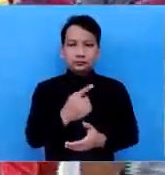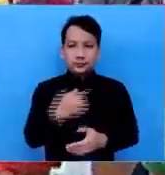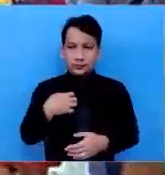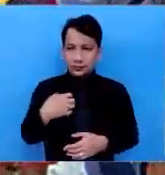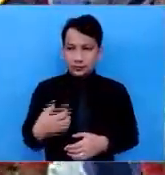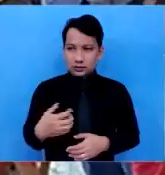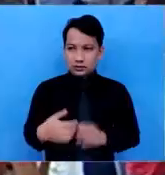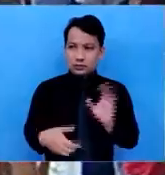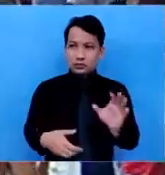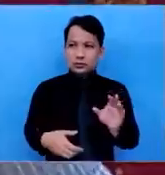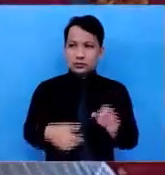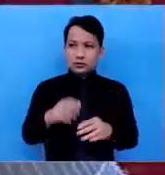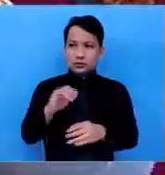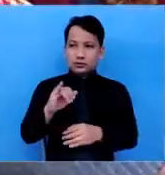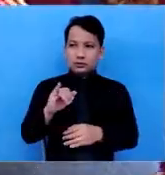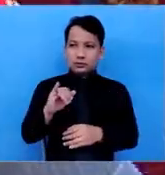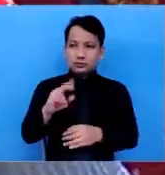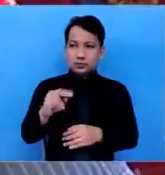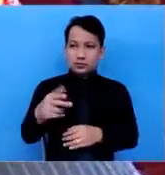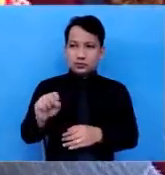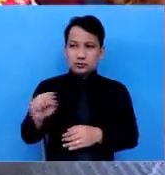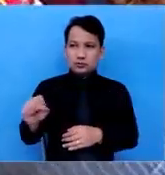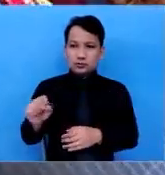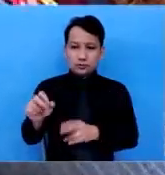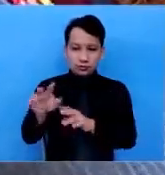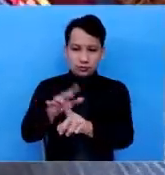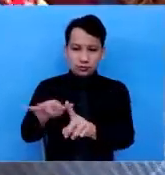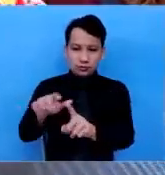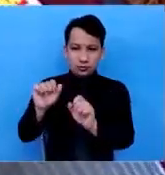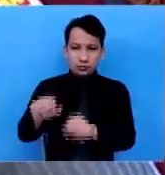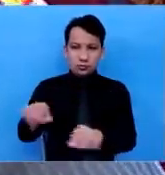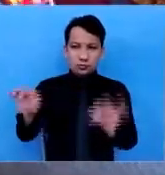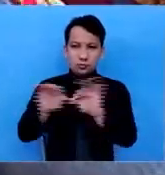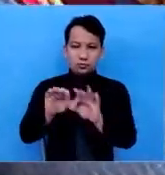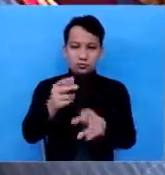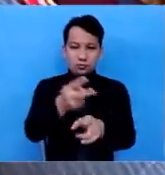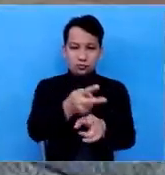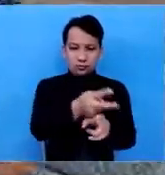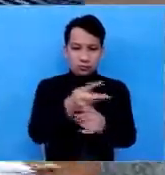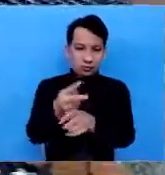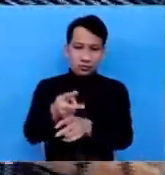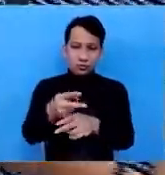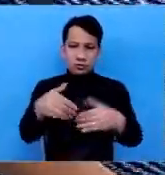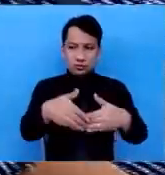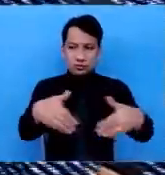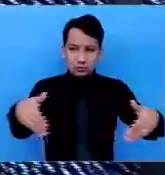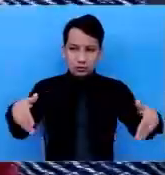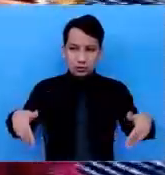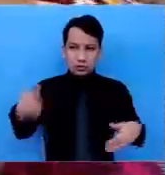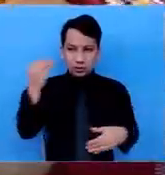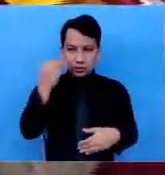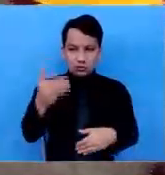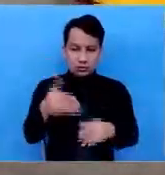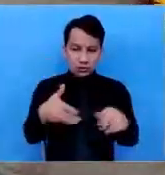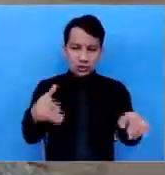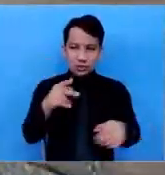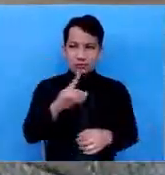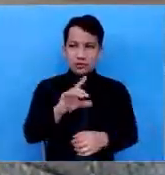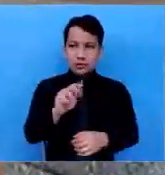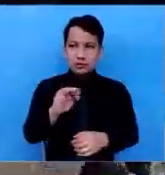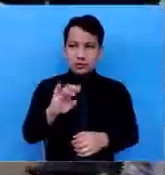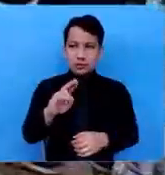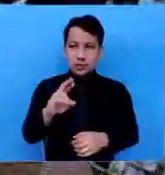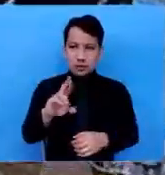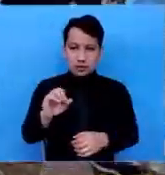mga EOS natin na nag-observe na kailangan nasa markings pa rin ang mga nandito sa Plaza Miranda. Hindi pa rin